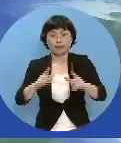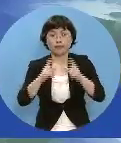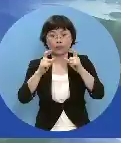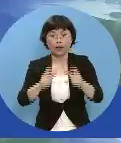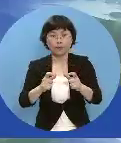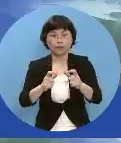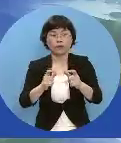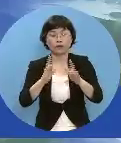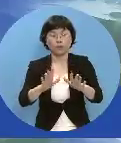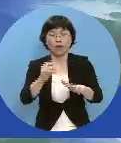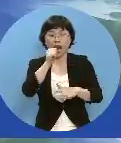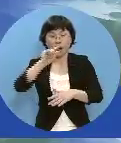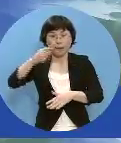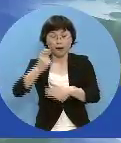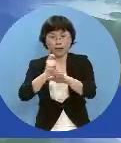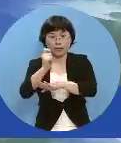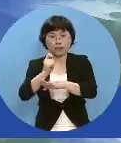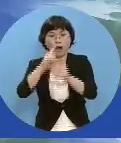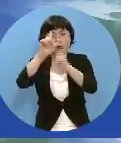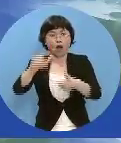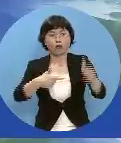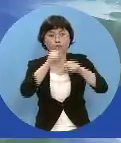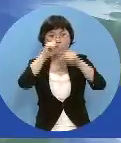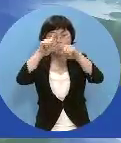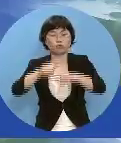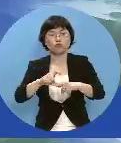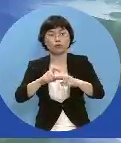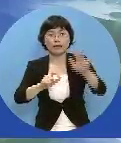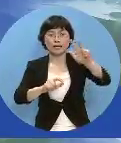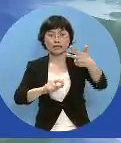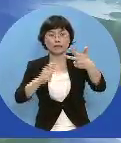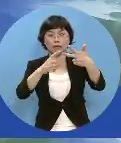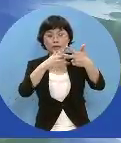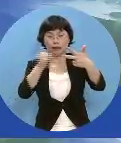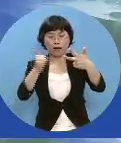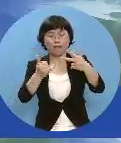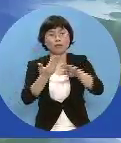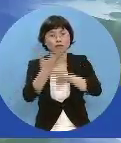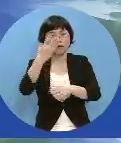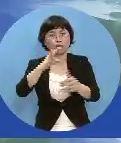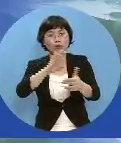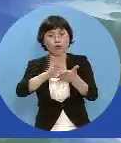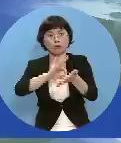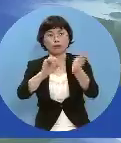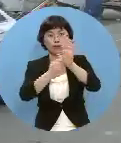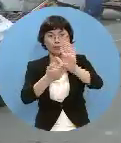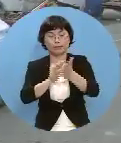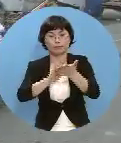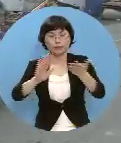전라남도가 도입한 100원 택시를 하루 평균 700명 이상이 이용하고 있는 것으로 나타났습니다.